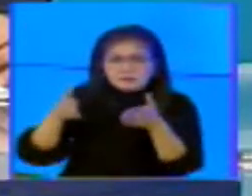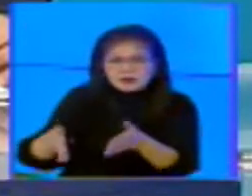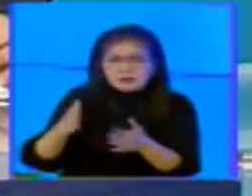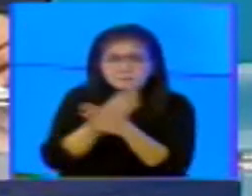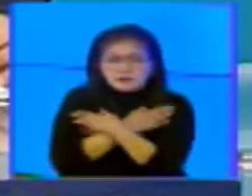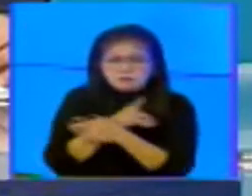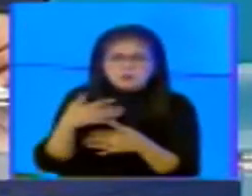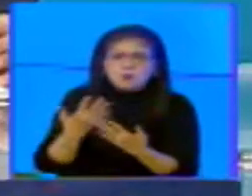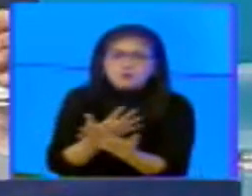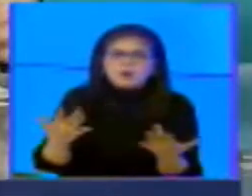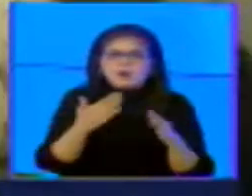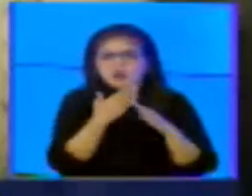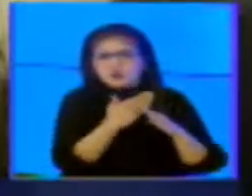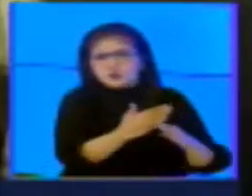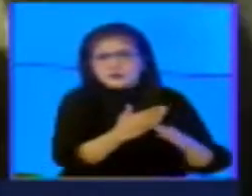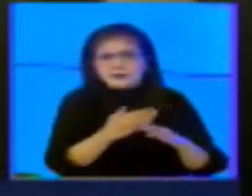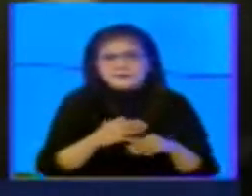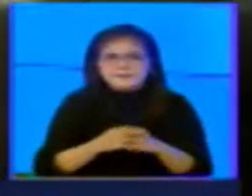warga.